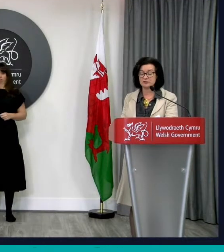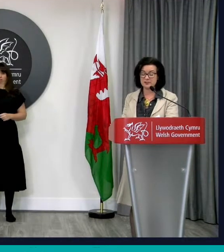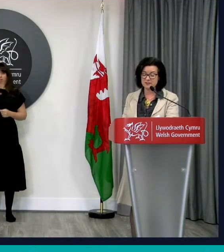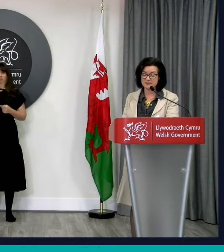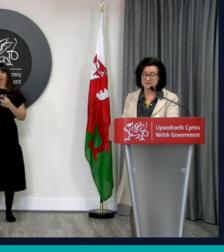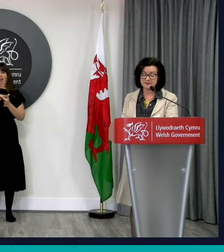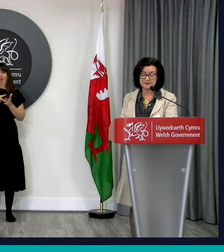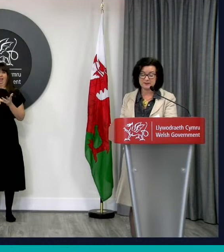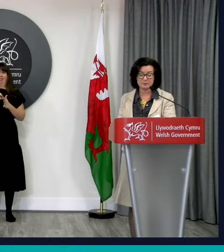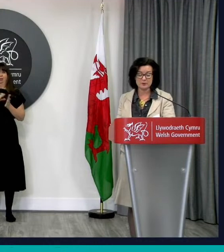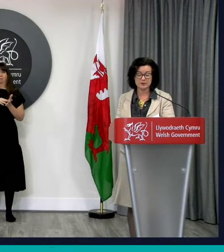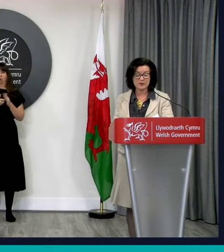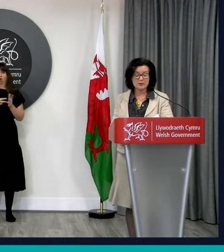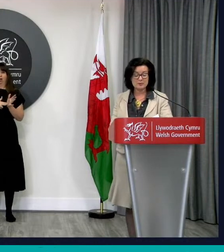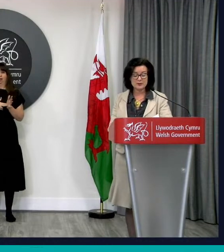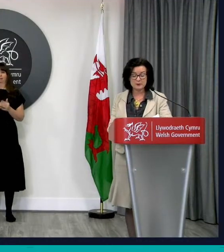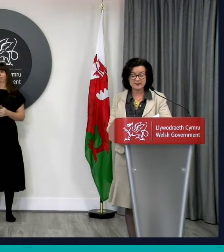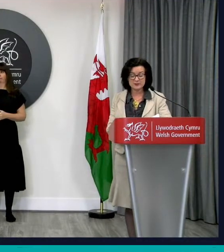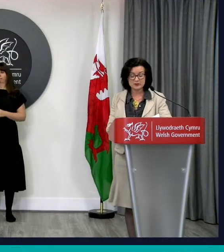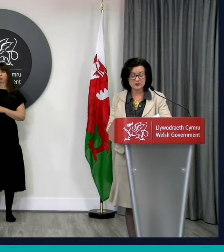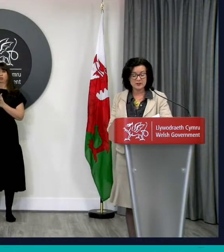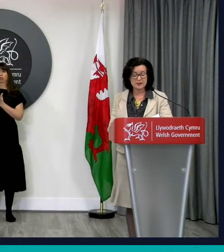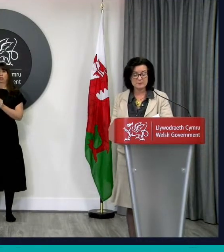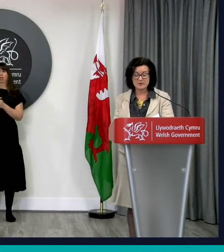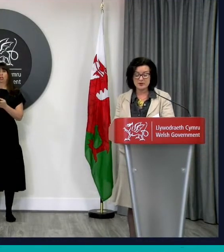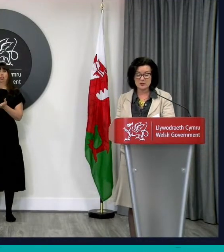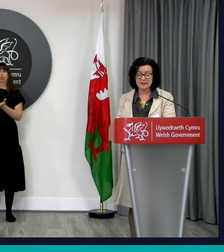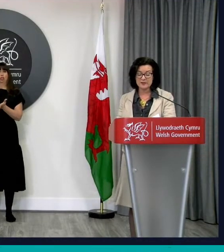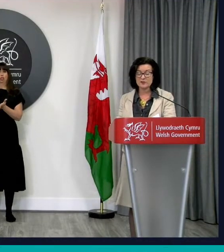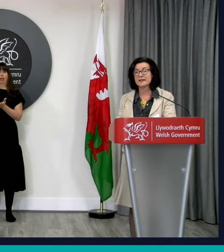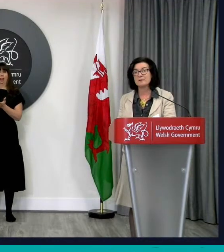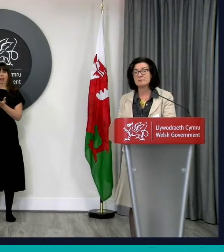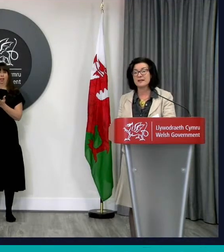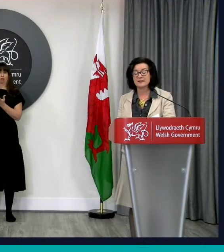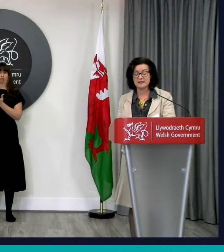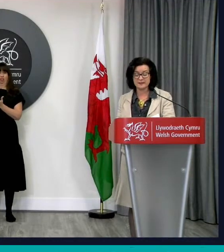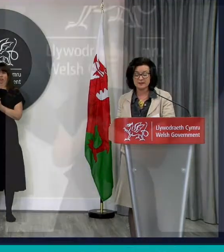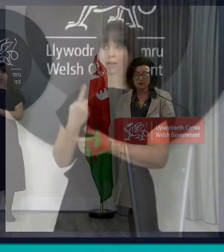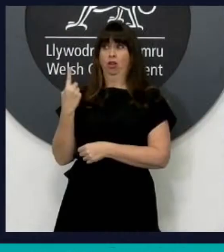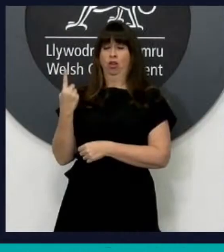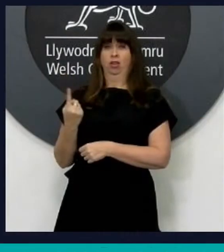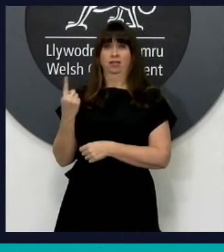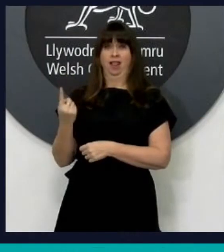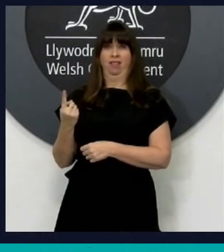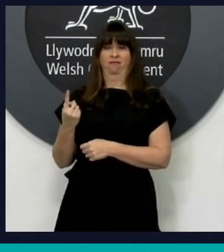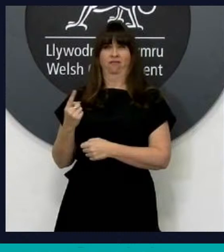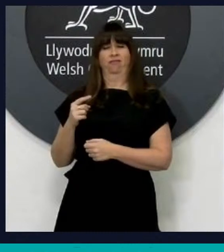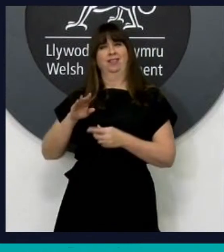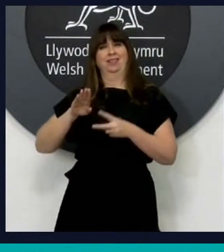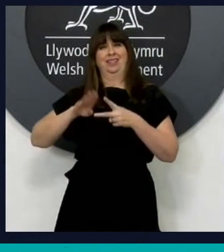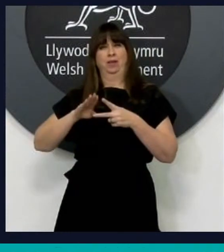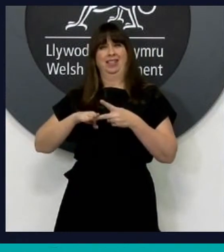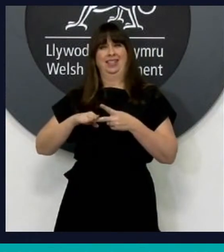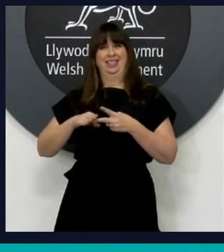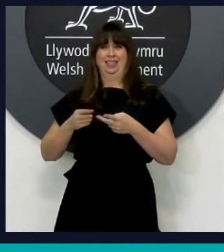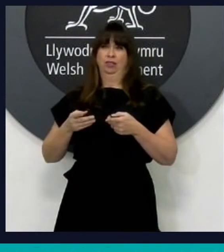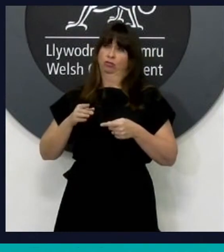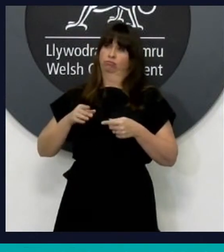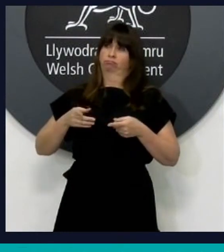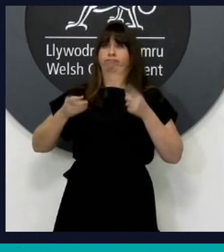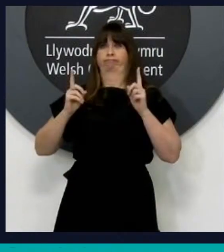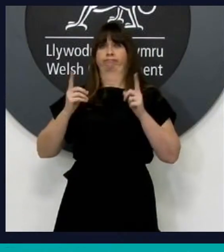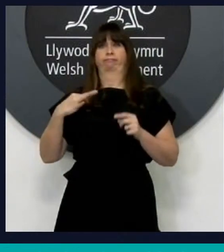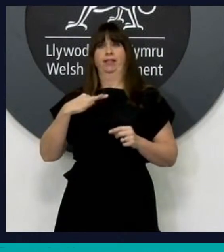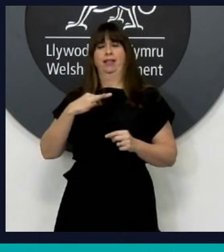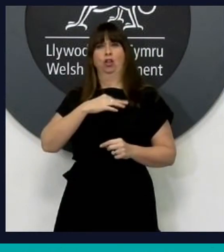Dr Gill Richardson, Dirprwy, Prif Weinidog, Meddygol ein rhaglen Brechlyn COVID-19. A dwi am